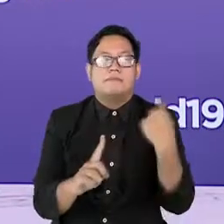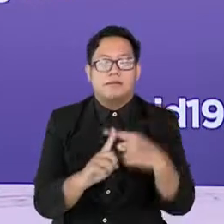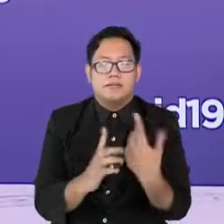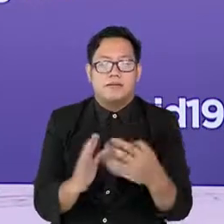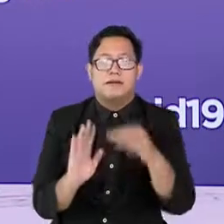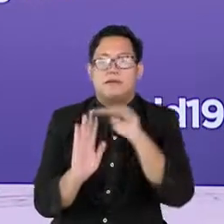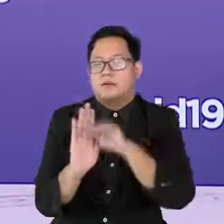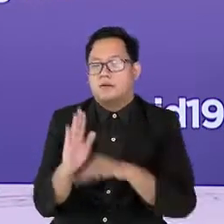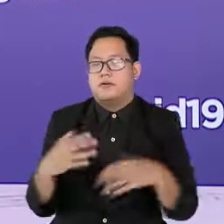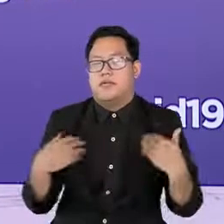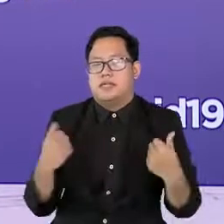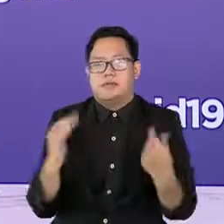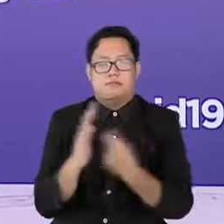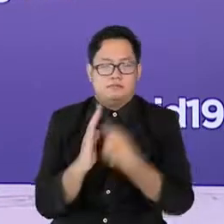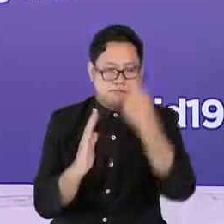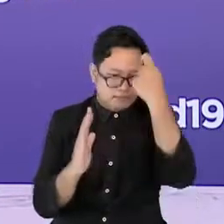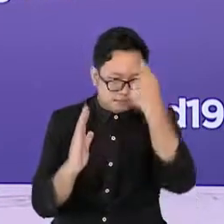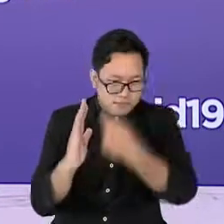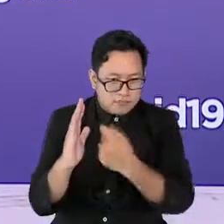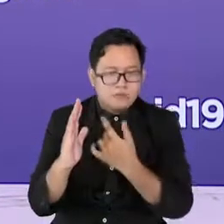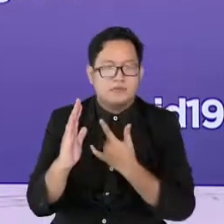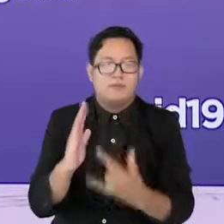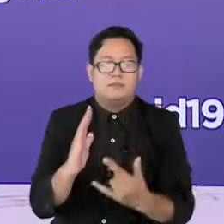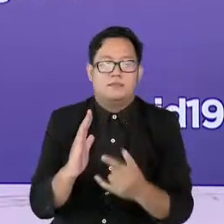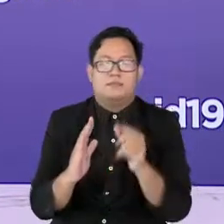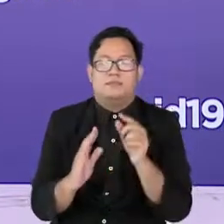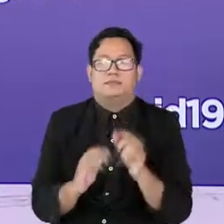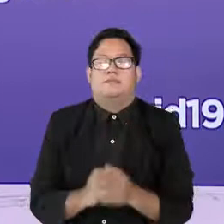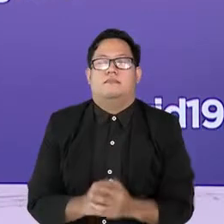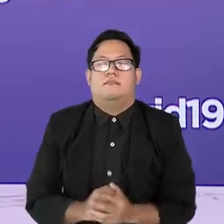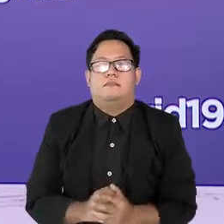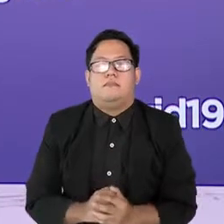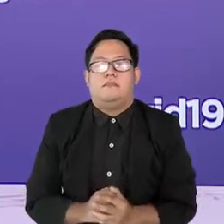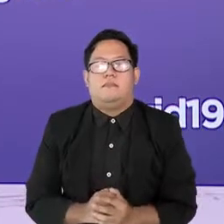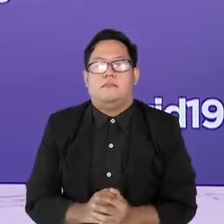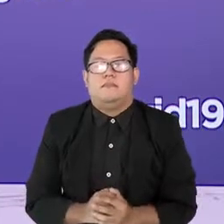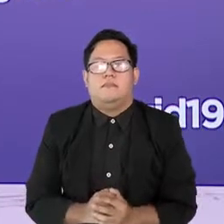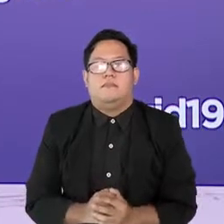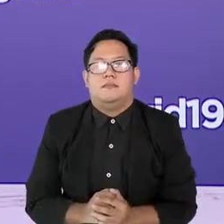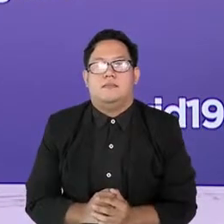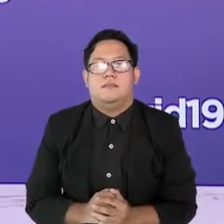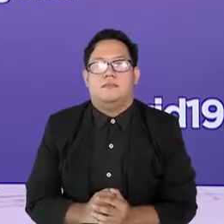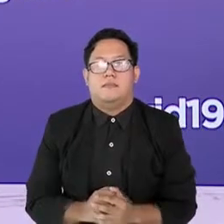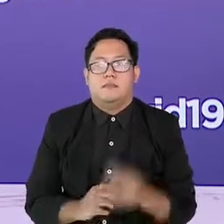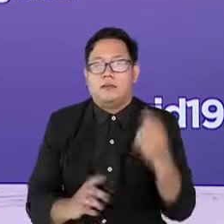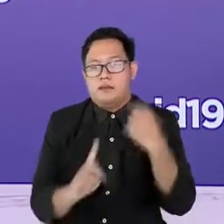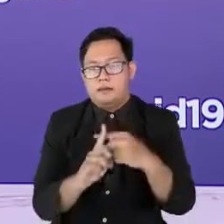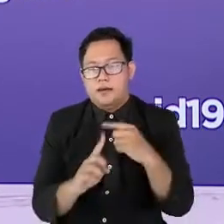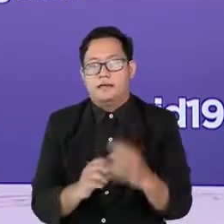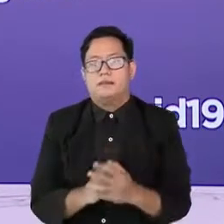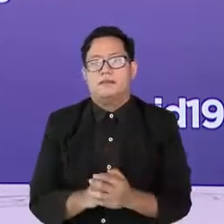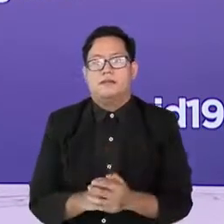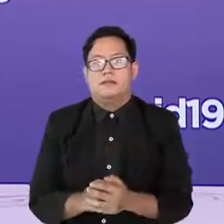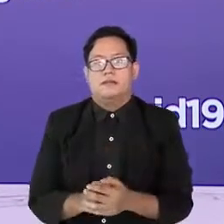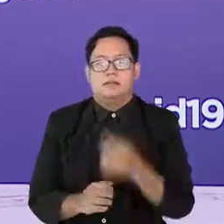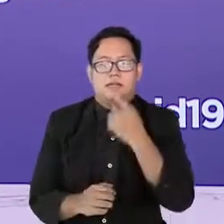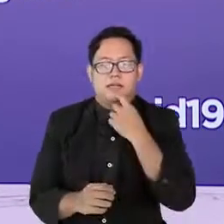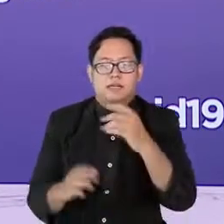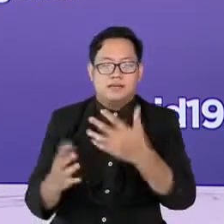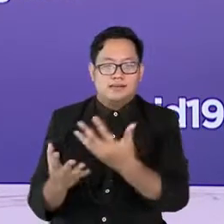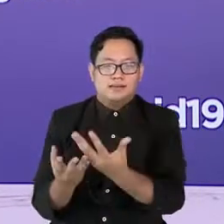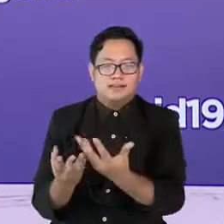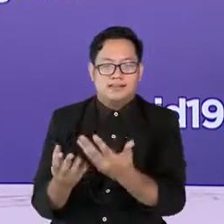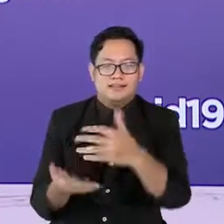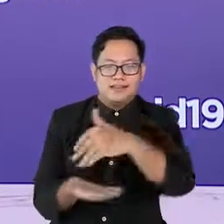di tengah masyarakat dapat ditekan semaksimal mungkin Sebagai tambahan perbaikan terkait data kematian juga